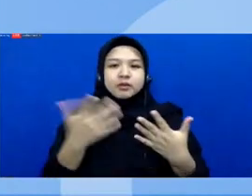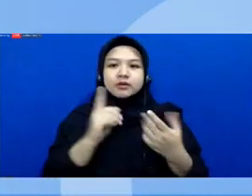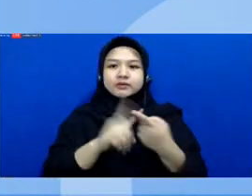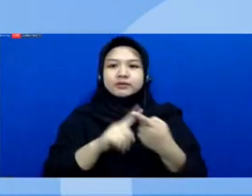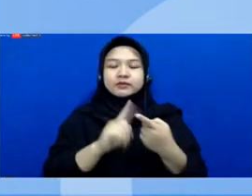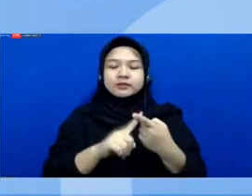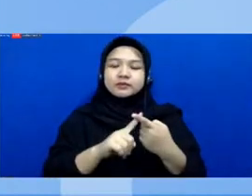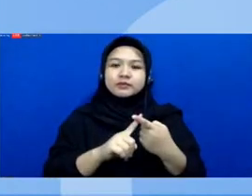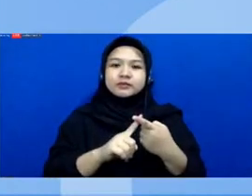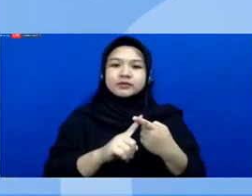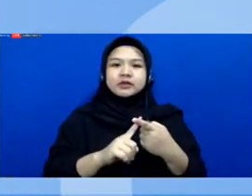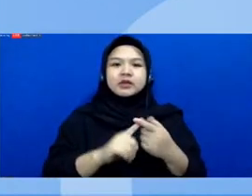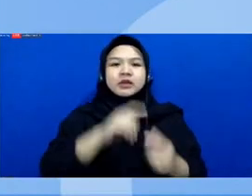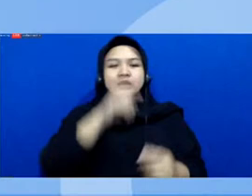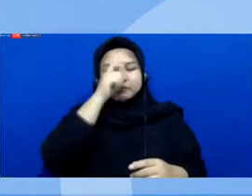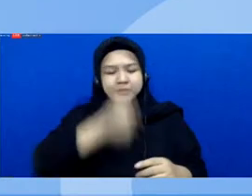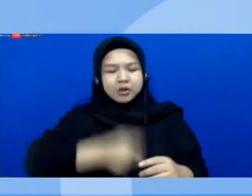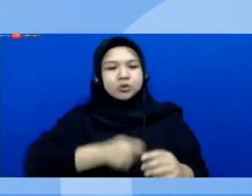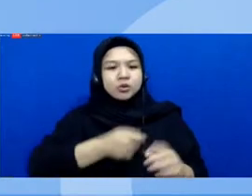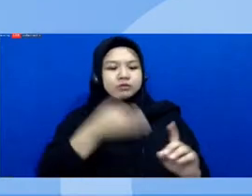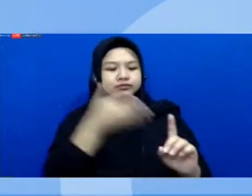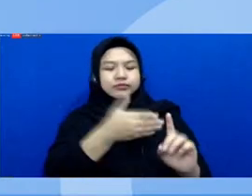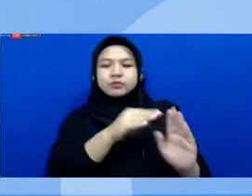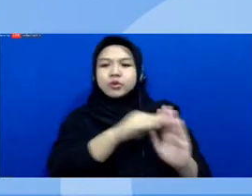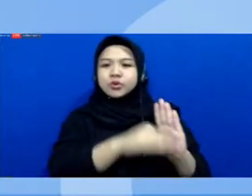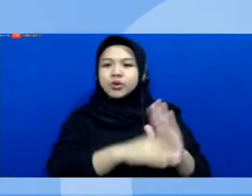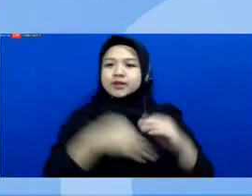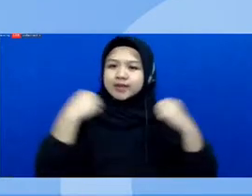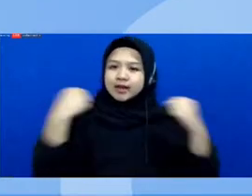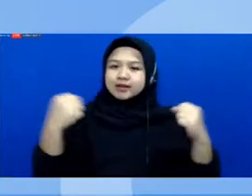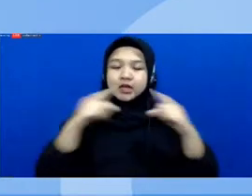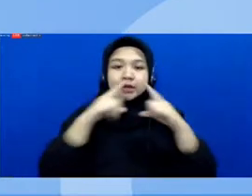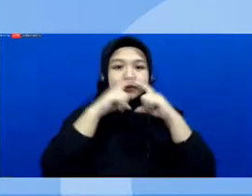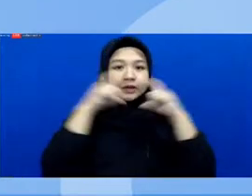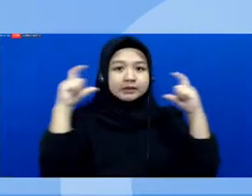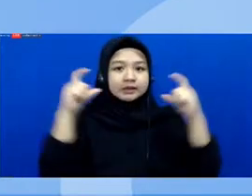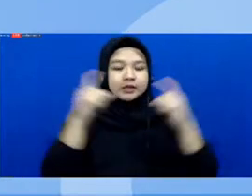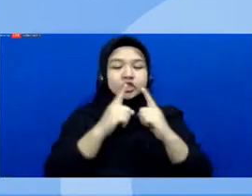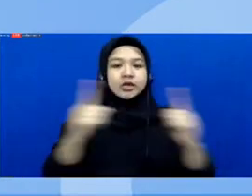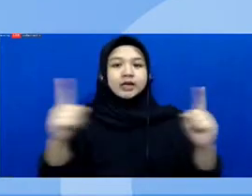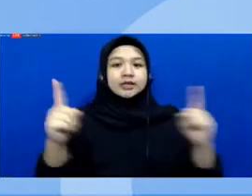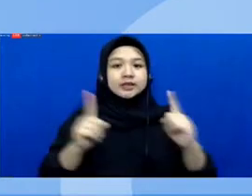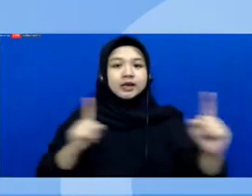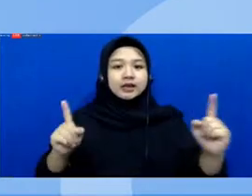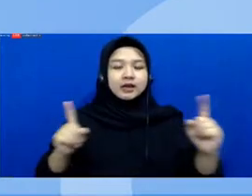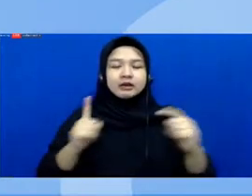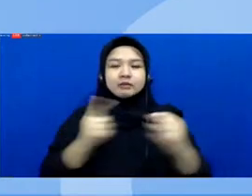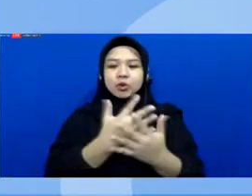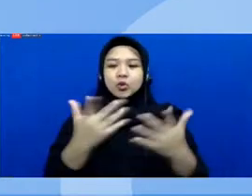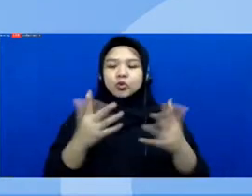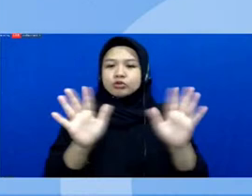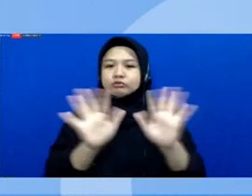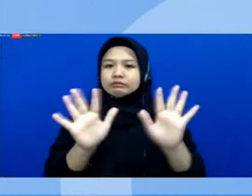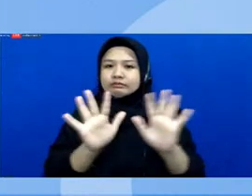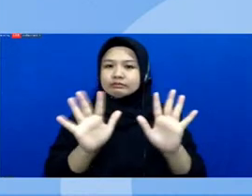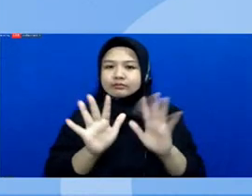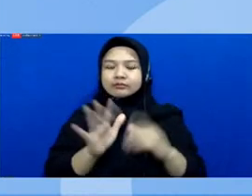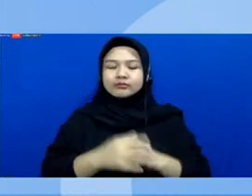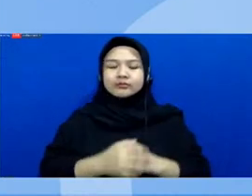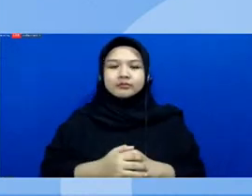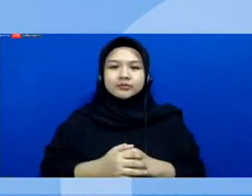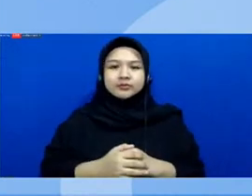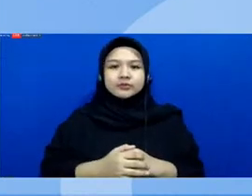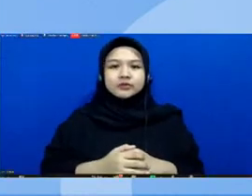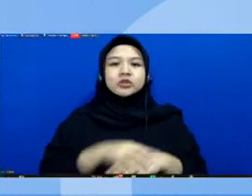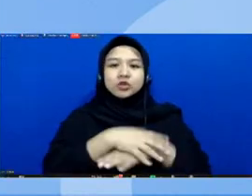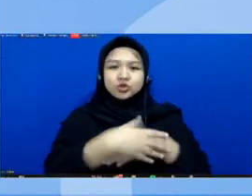kaitan dengan kepatuhan protokol kesehatan. Mengenakan masker, menjaga jarak, menghindari kerumunan, ya, dan juga